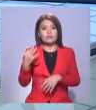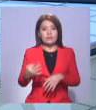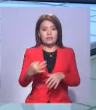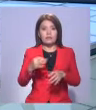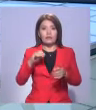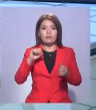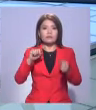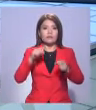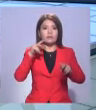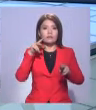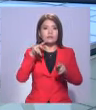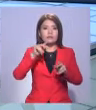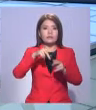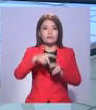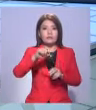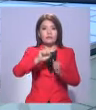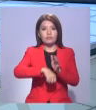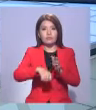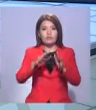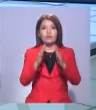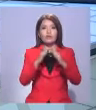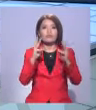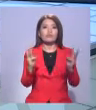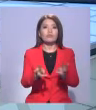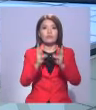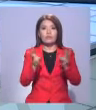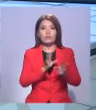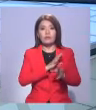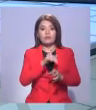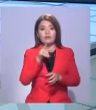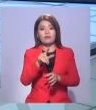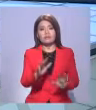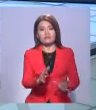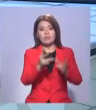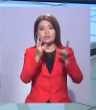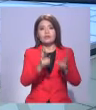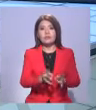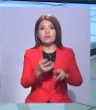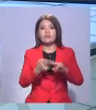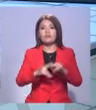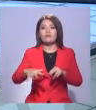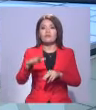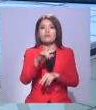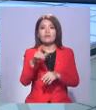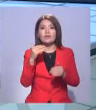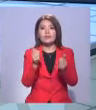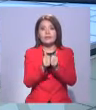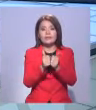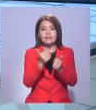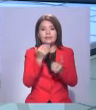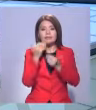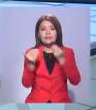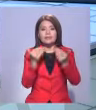өлтірген. Онымен қоймай денелерін үйімен қоса өртеп кетіпті. Жағас тотарлық жағдай туралы елді мекен тұрғындары не дейді? Әріптесім Мөлдір